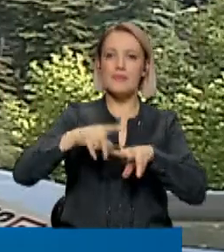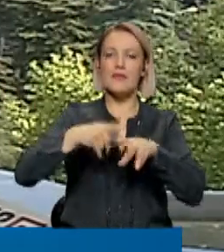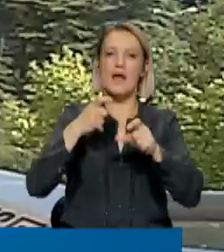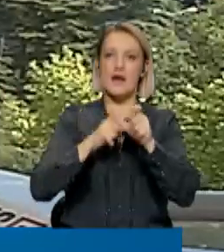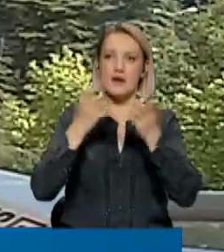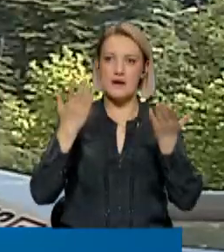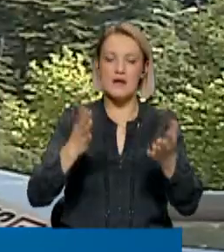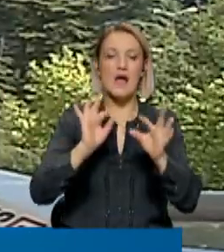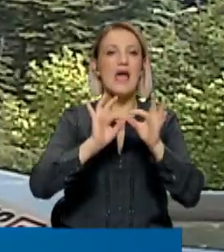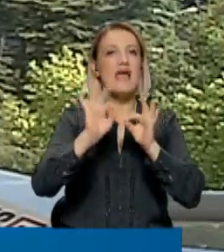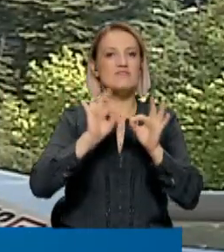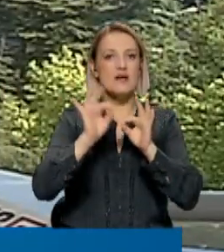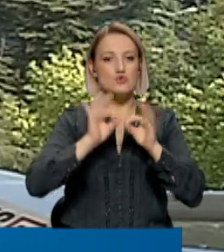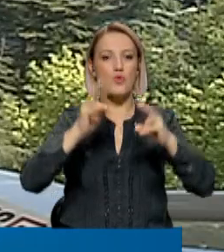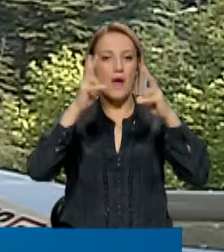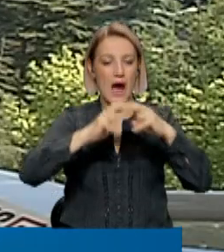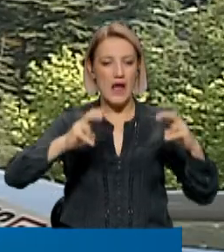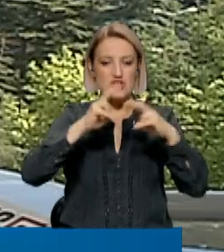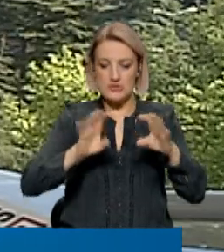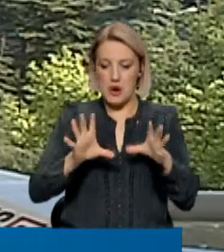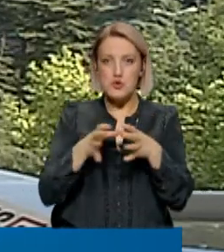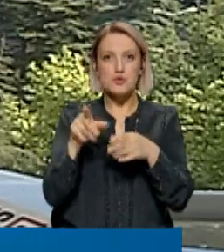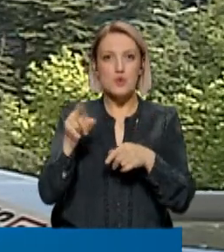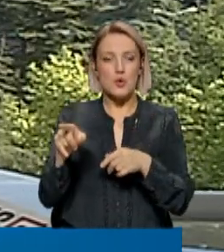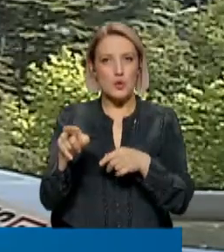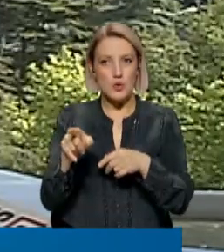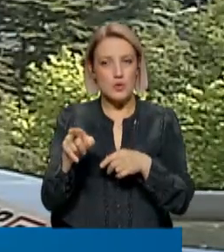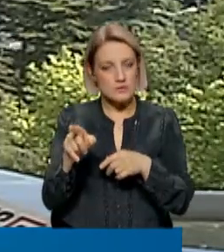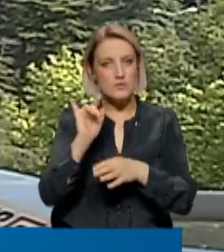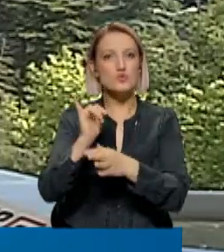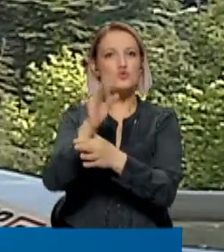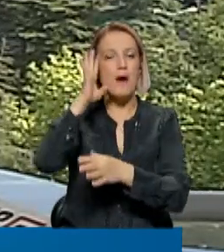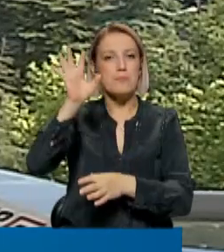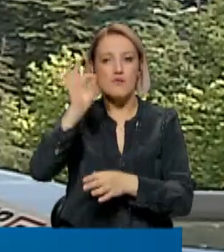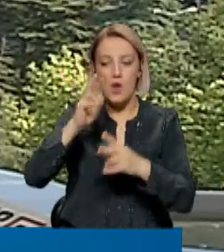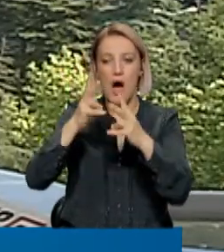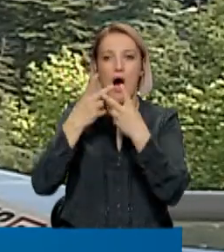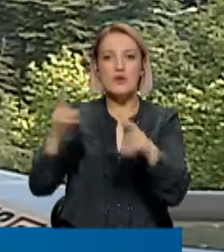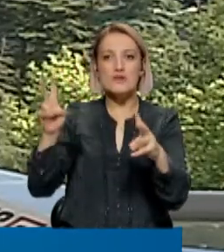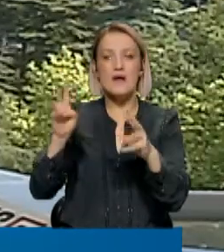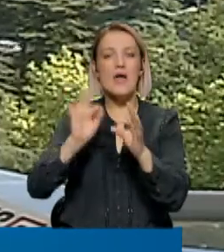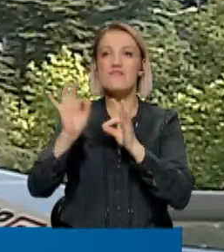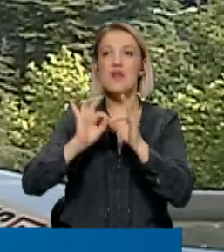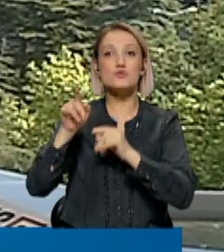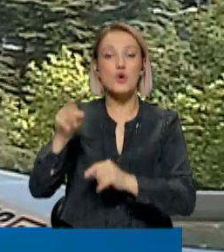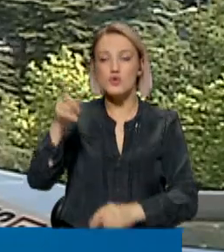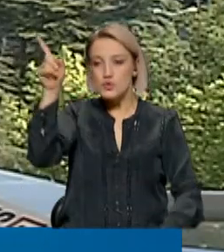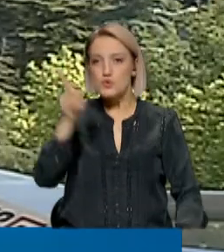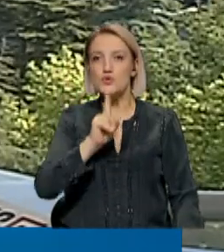yani enflasyon araştırma grubunun, akademisyenlerin açıkladığı enflasyon oranı